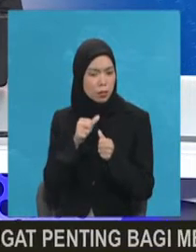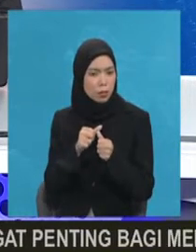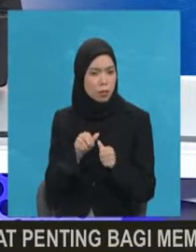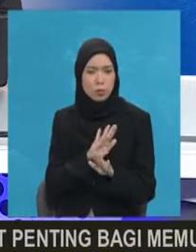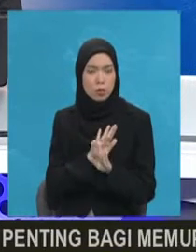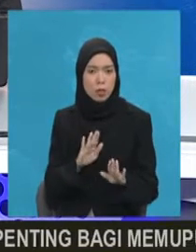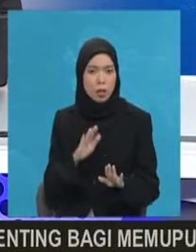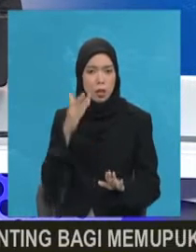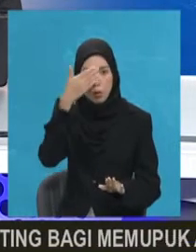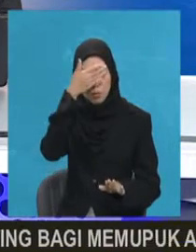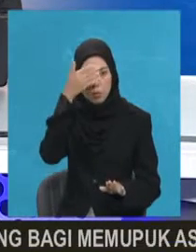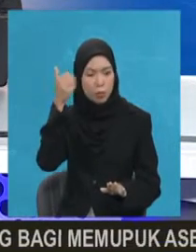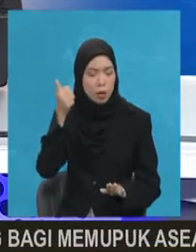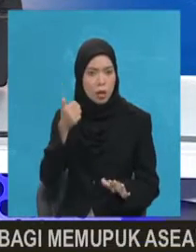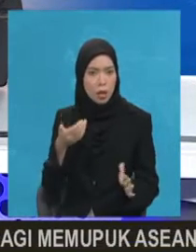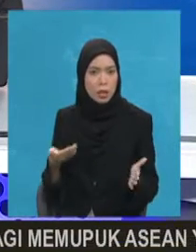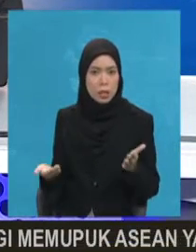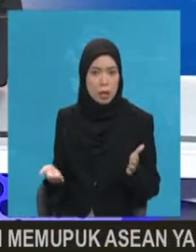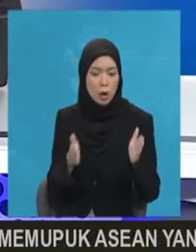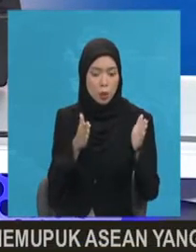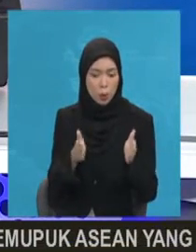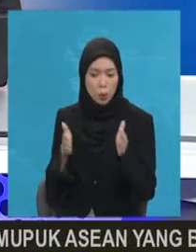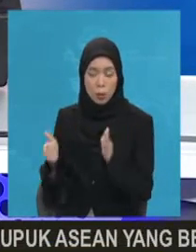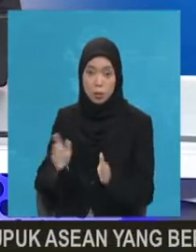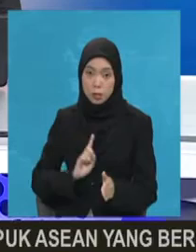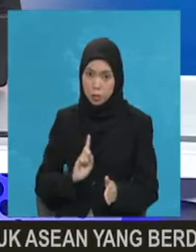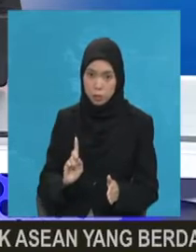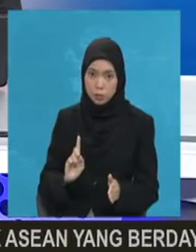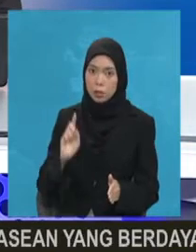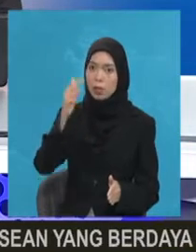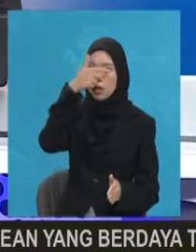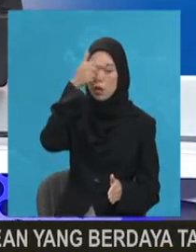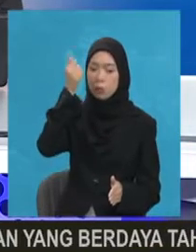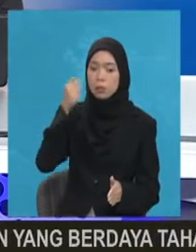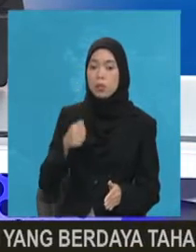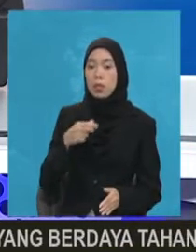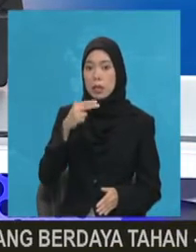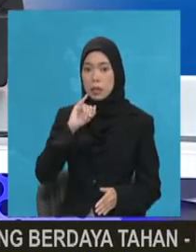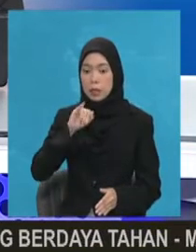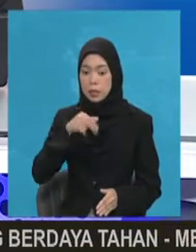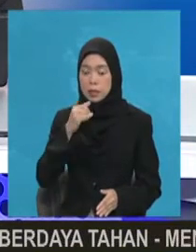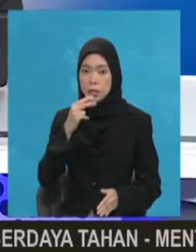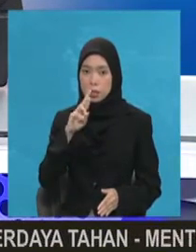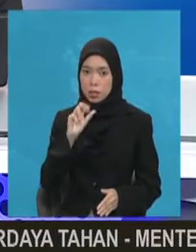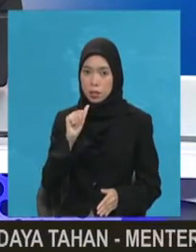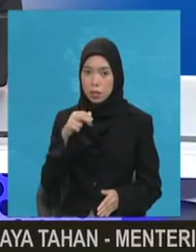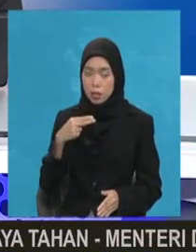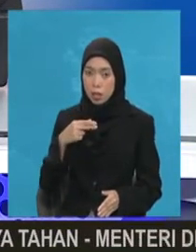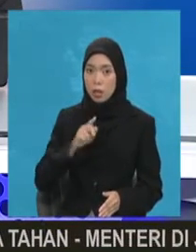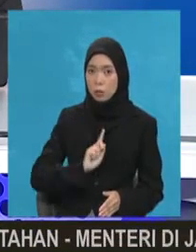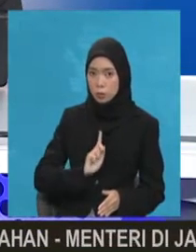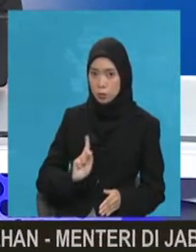pernah dilupakan oleh sekalian umat Islam karena hijrah Rasulullah Shallallahu Alaihi Wasallam menjadi sumber inspirasi perjuangan